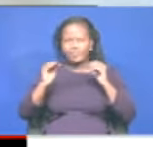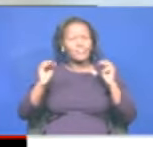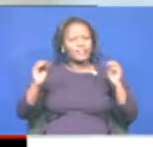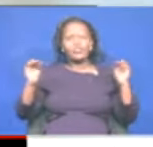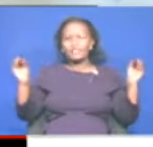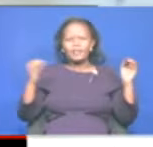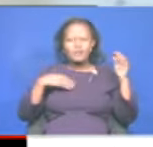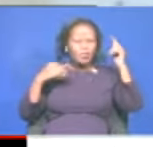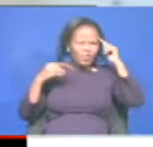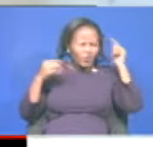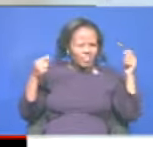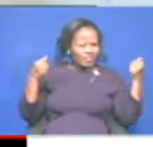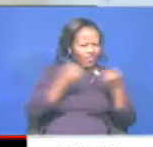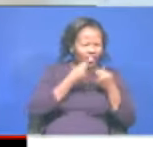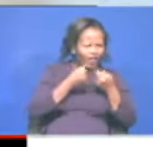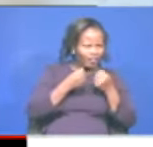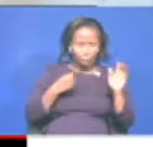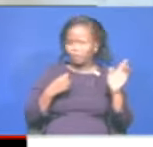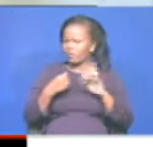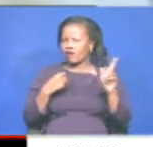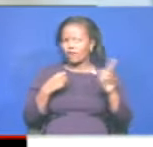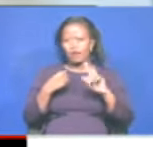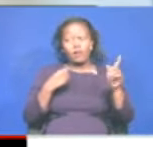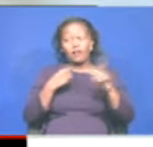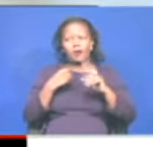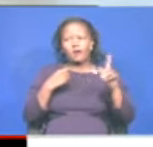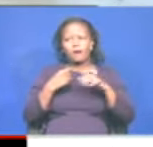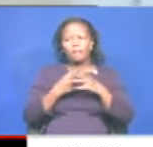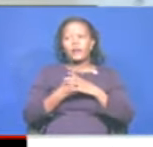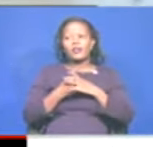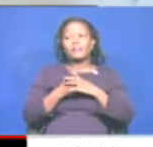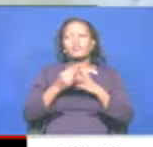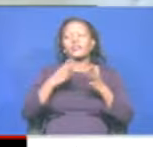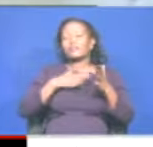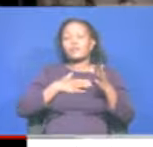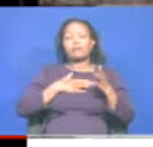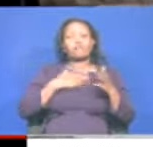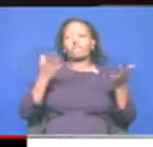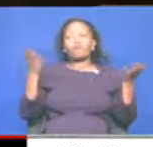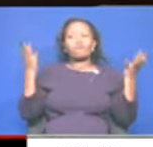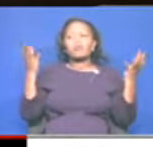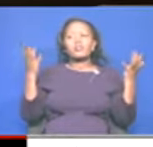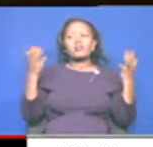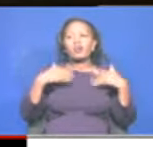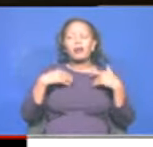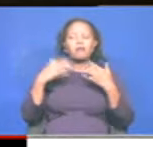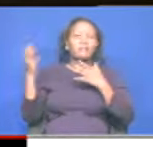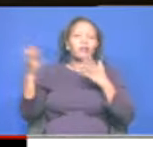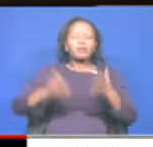siligongana. Sasa tu, mimi ni kuchipata tu nikiwa kugizani.